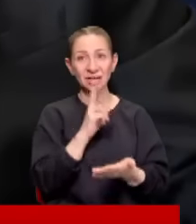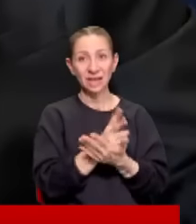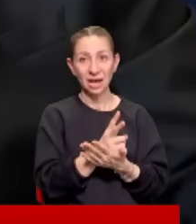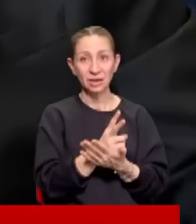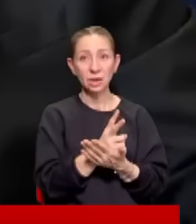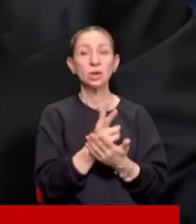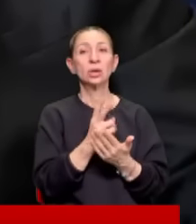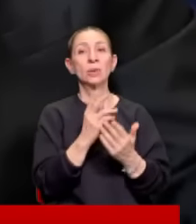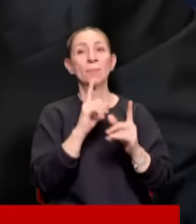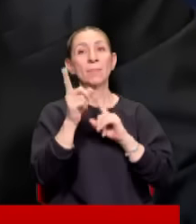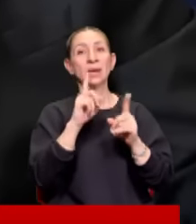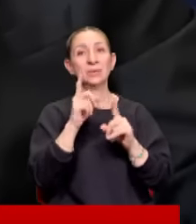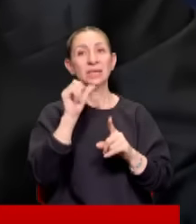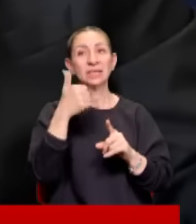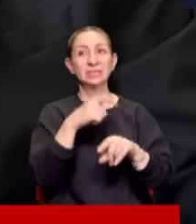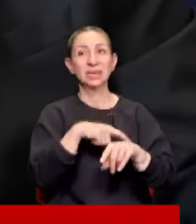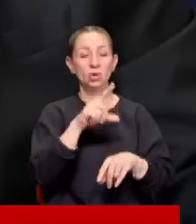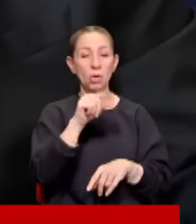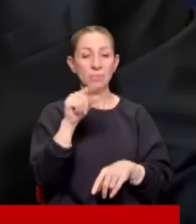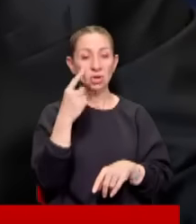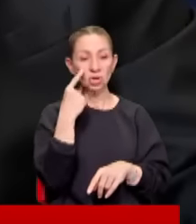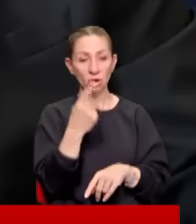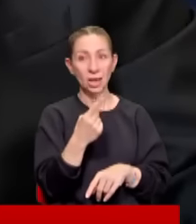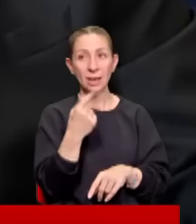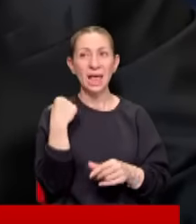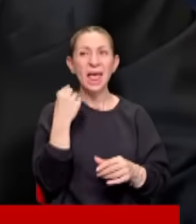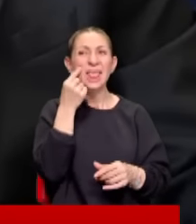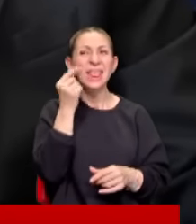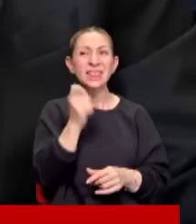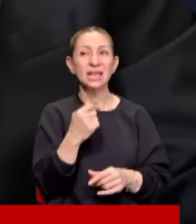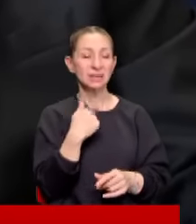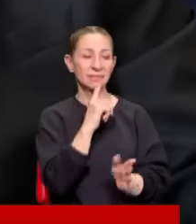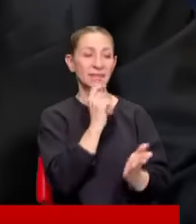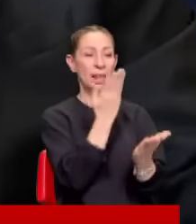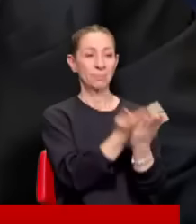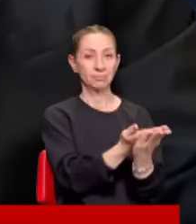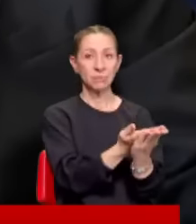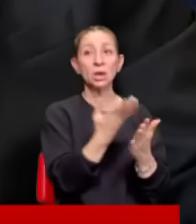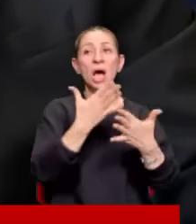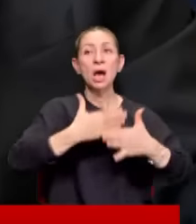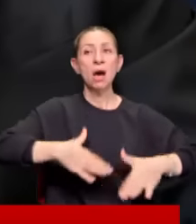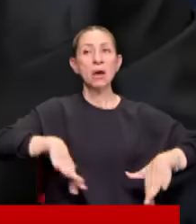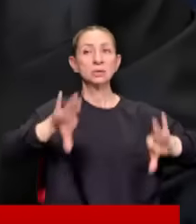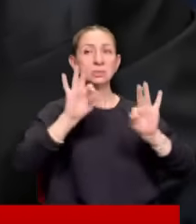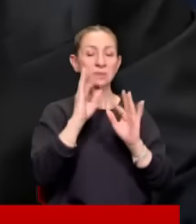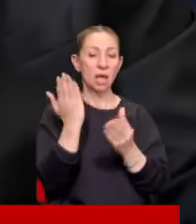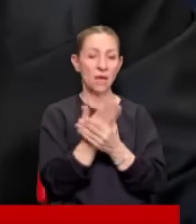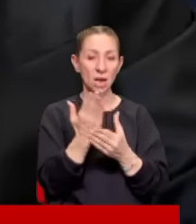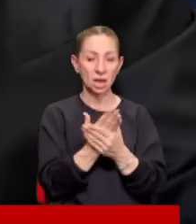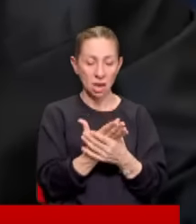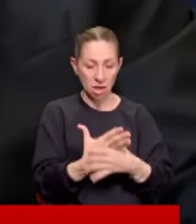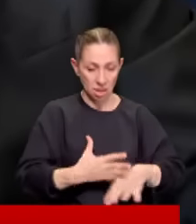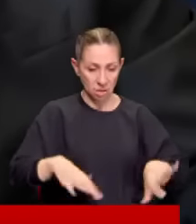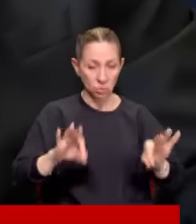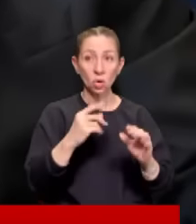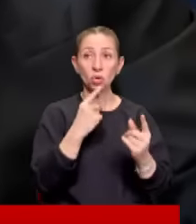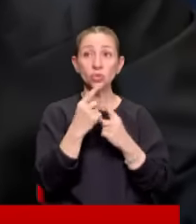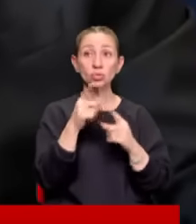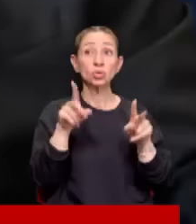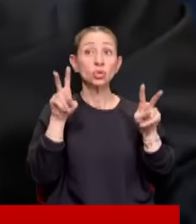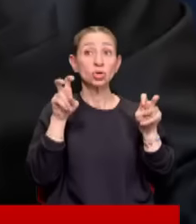Yüce Mahkeme'den yarın saat 11 itibariyle ben bizzat talep edeceğim. bütün hazırlıklarımızı, evraklarımızı, konuştuğumuz